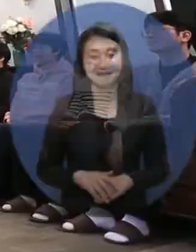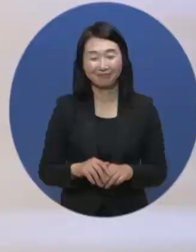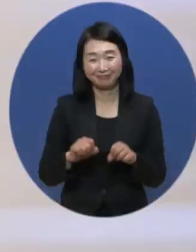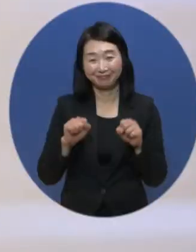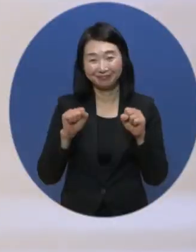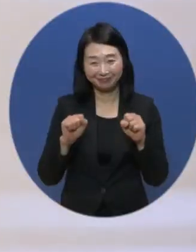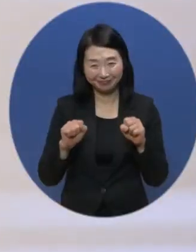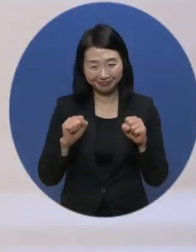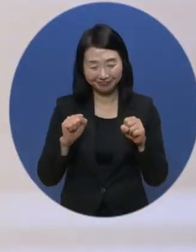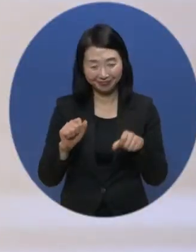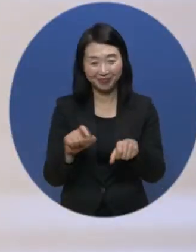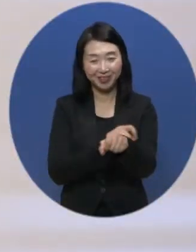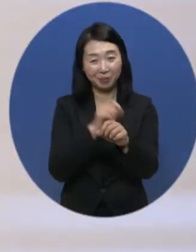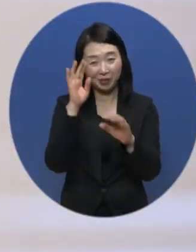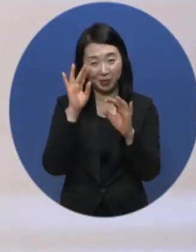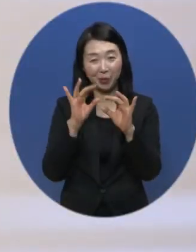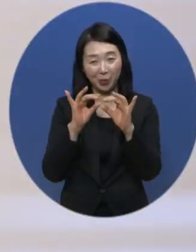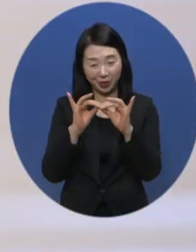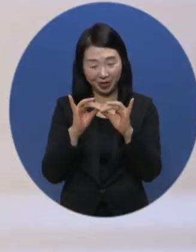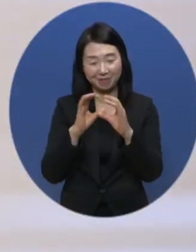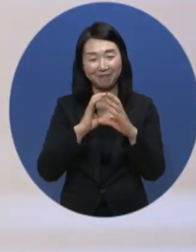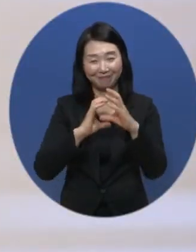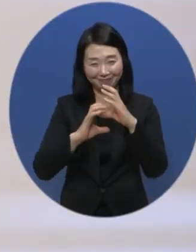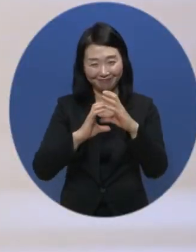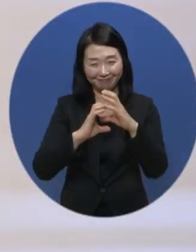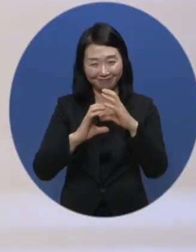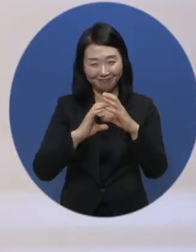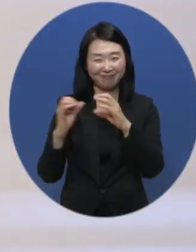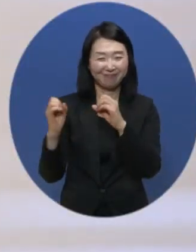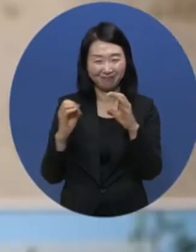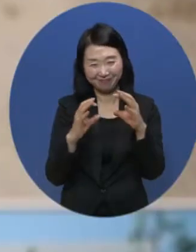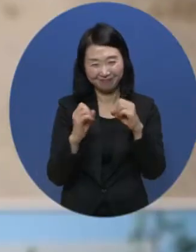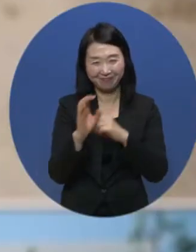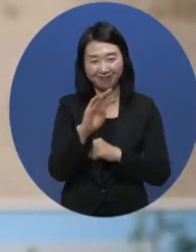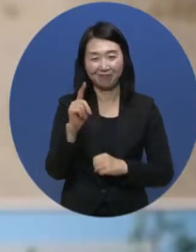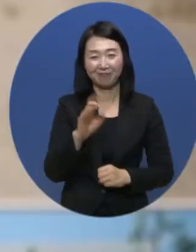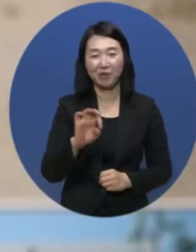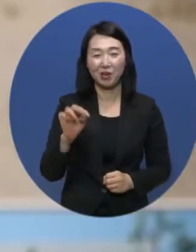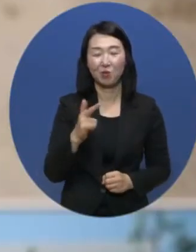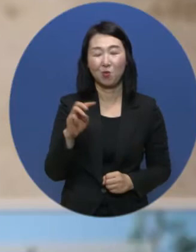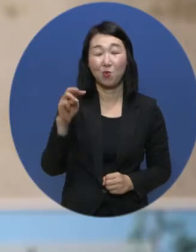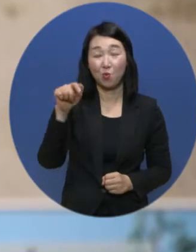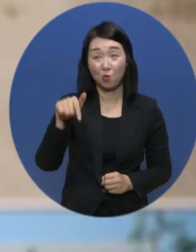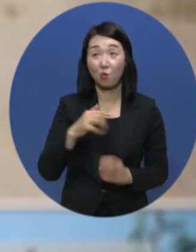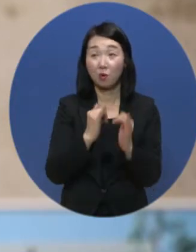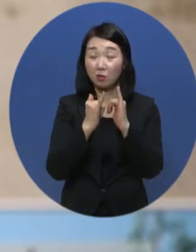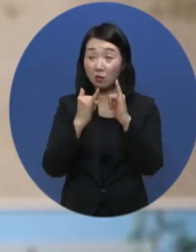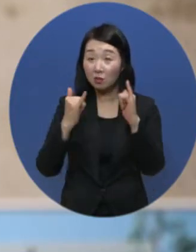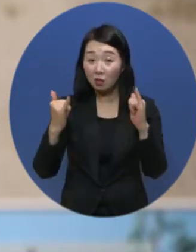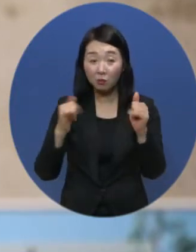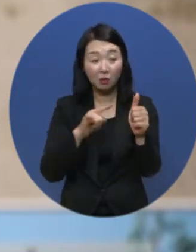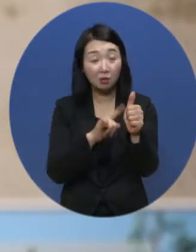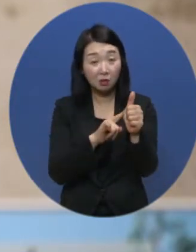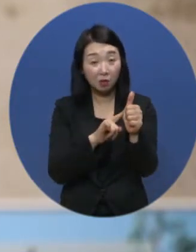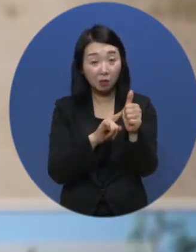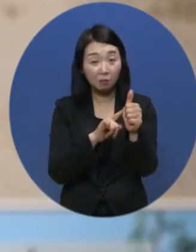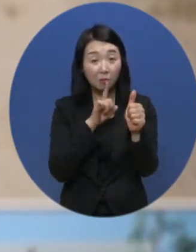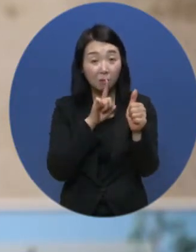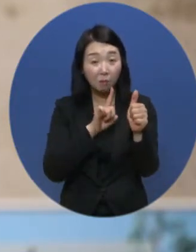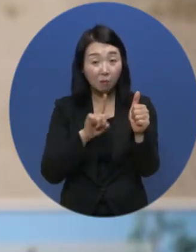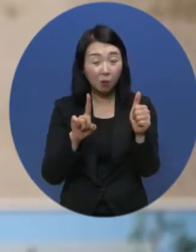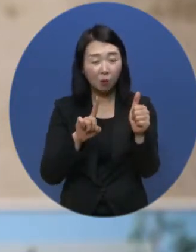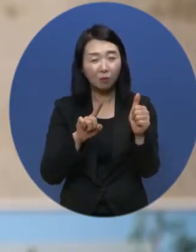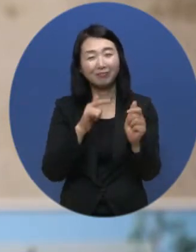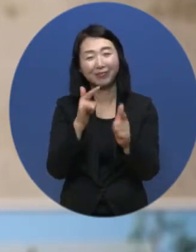안녕하세요. 특별한 공감, 대화, 방초록입니다. 사람들은 이분을요, 굉장히 다양한 호칭으로 부른다고